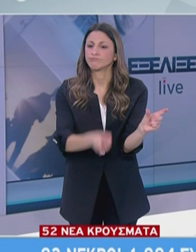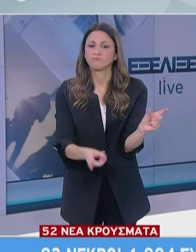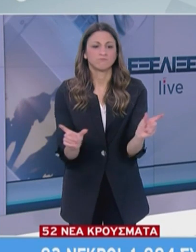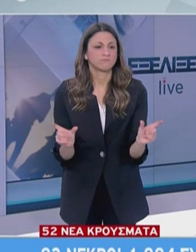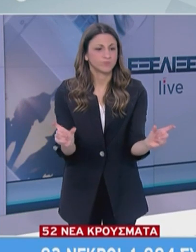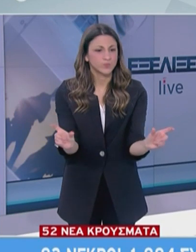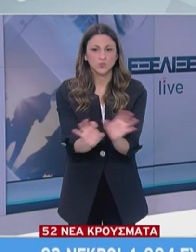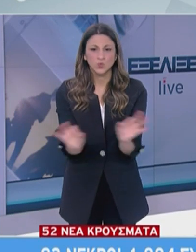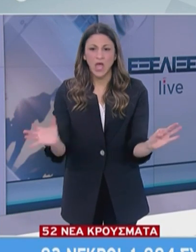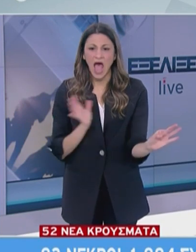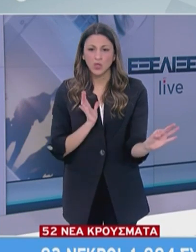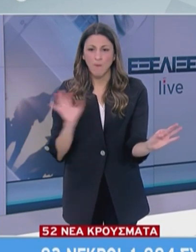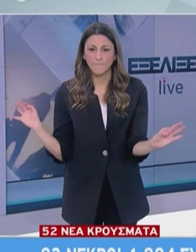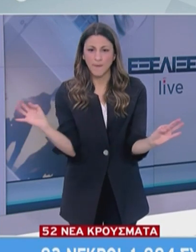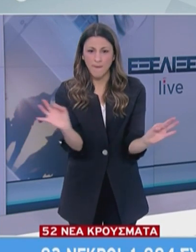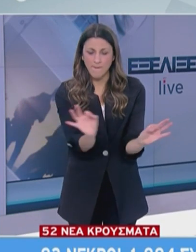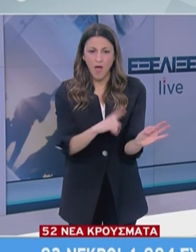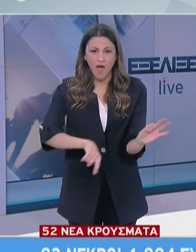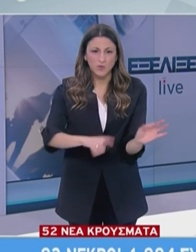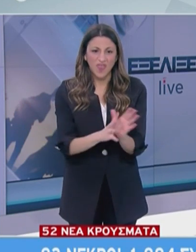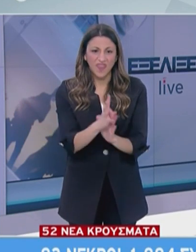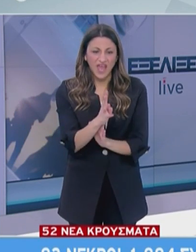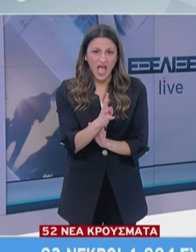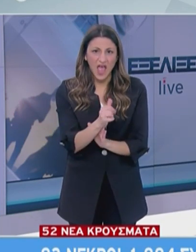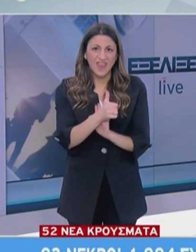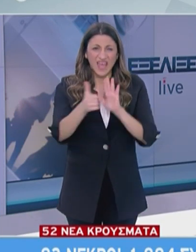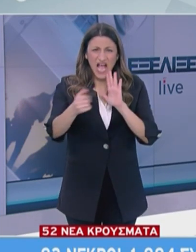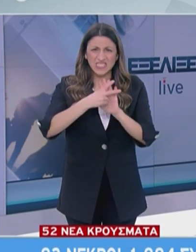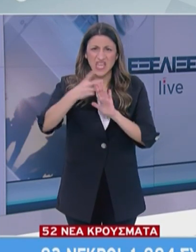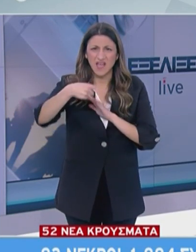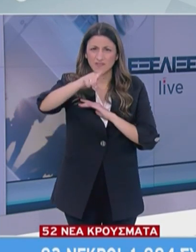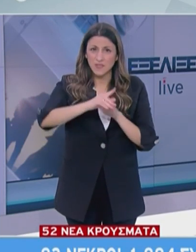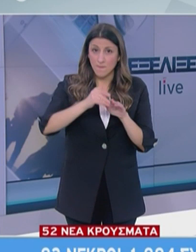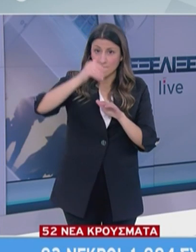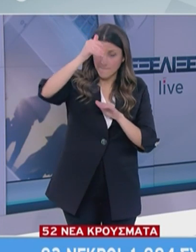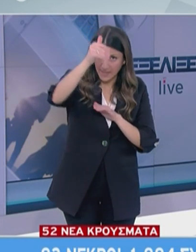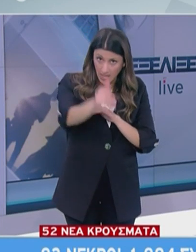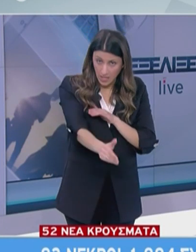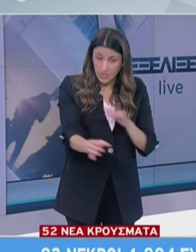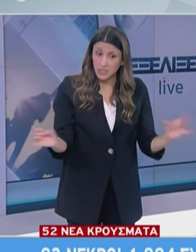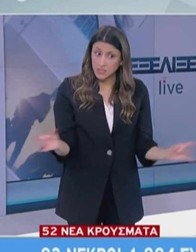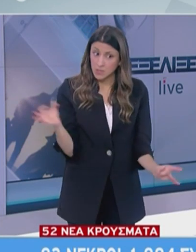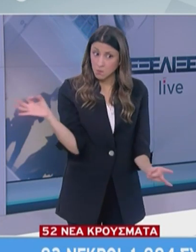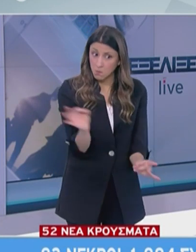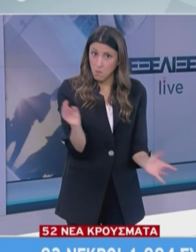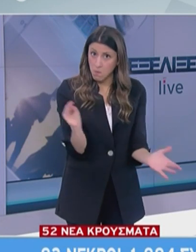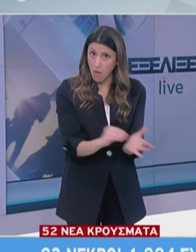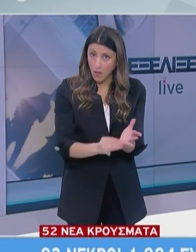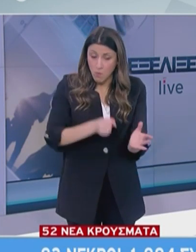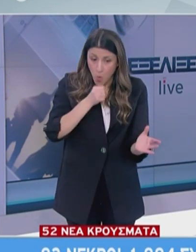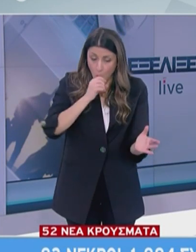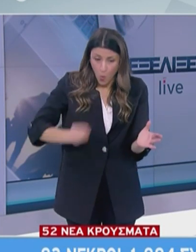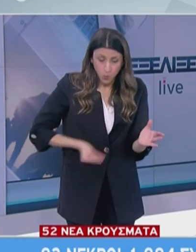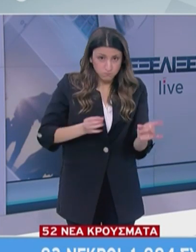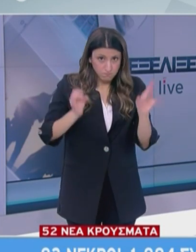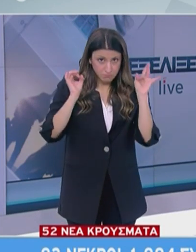των συγκεκριμένων συμπολιτών μας μετά τις 16-17 ημέρες και εφόσον δεν έχουν κανένα σύμπτωμα και το OK των γιατρών